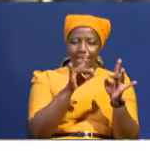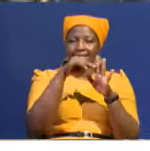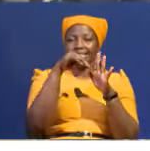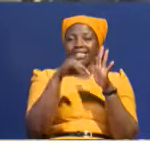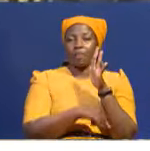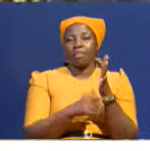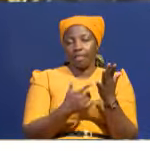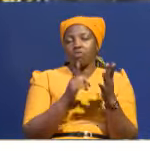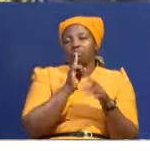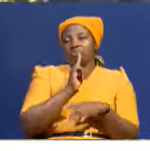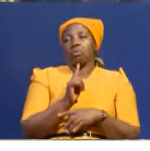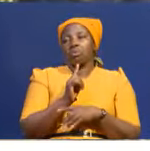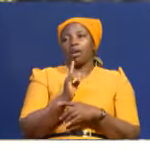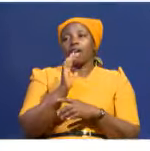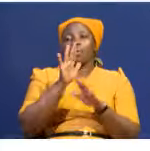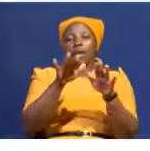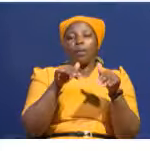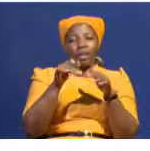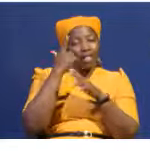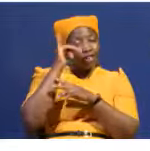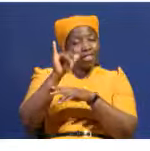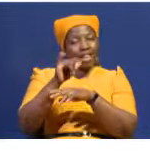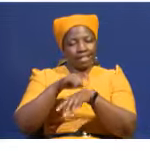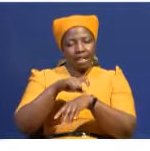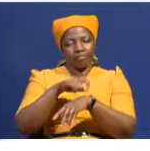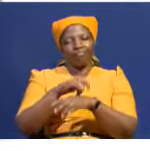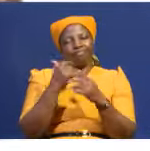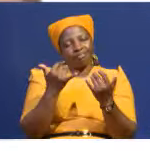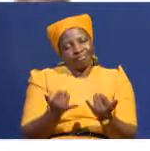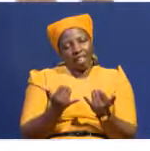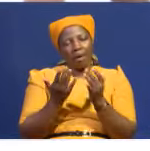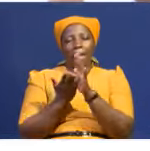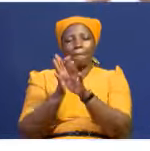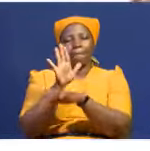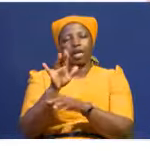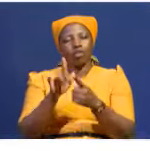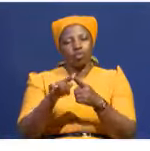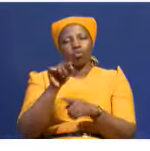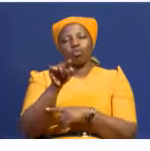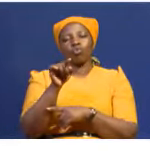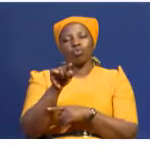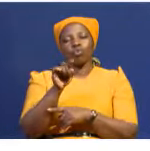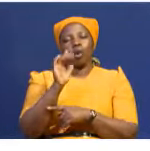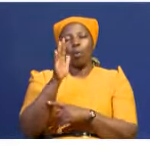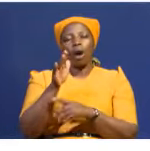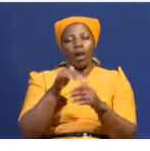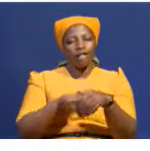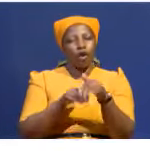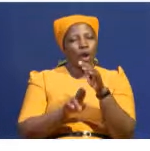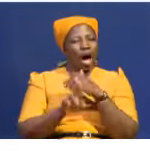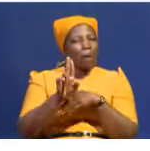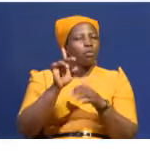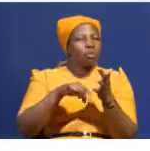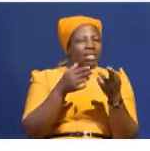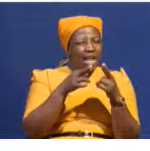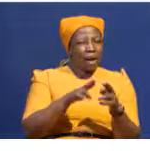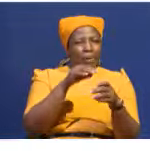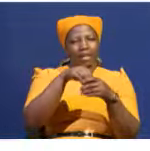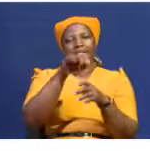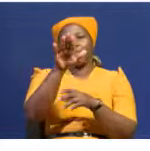tunasubiri wakati huo, na kutoka kwangu Khalid, niruhusu nirudishe usukani huu kwako, tutakuwa tunaweza kufuatilia matokeo kutoka hapa